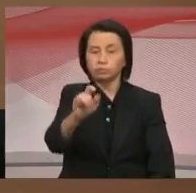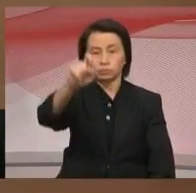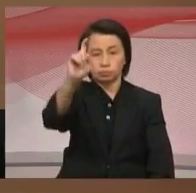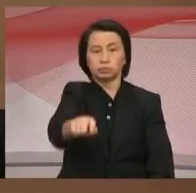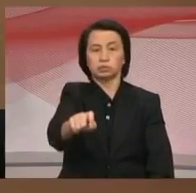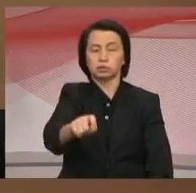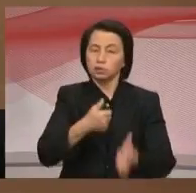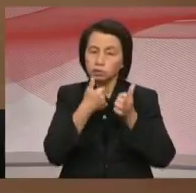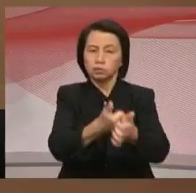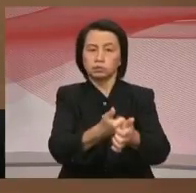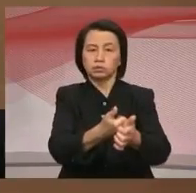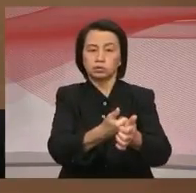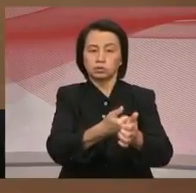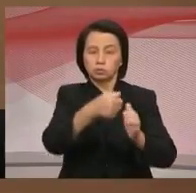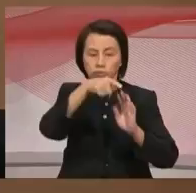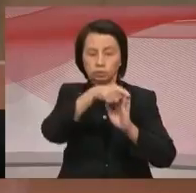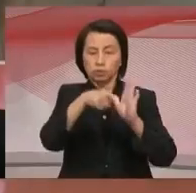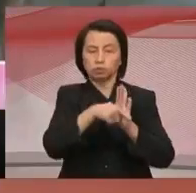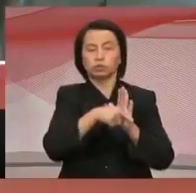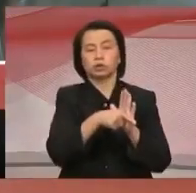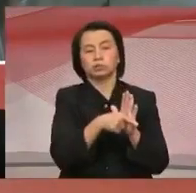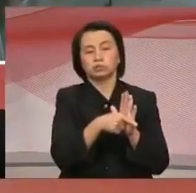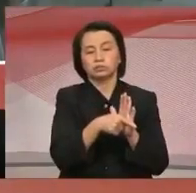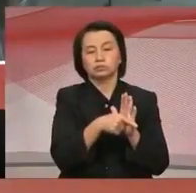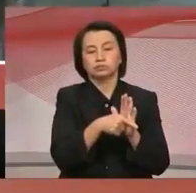mesti patuh kepada apa yang